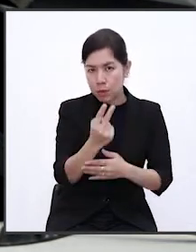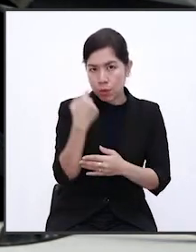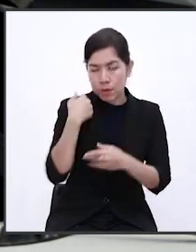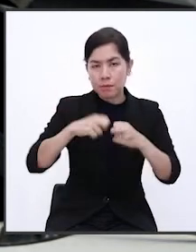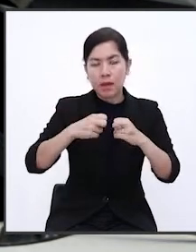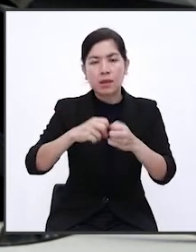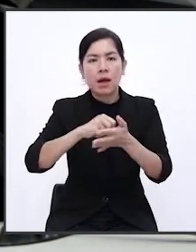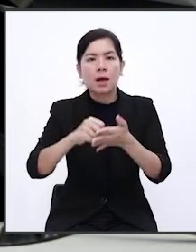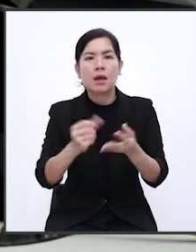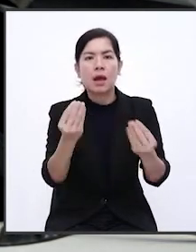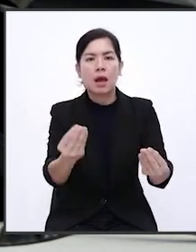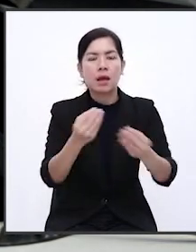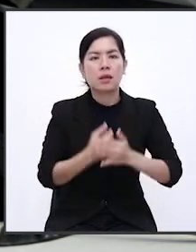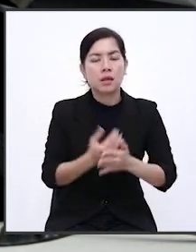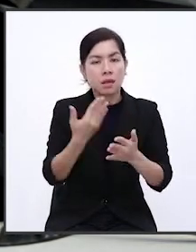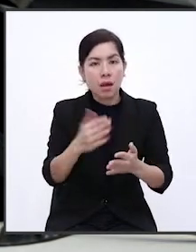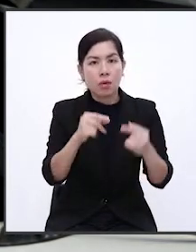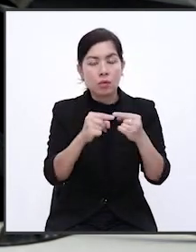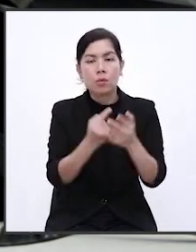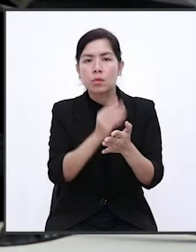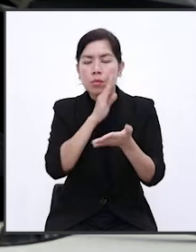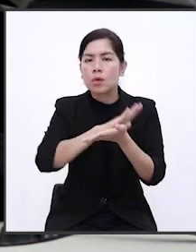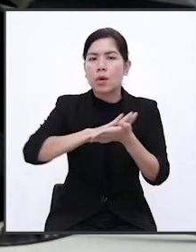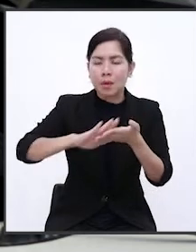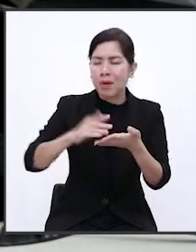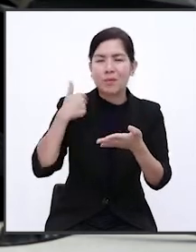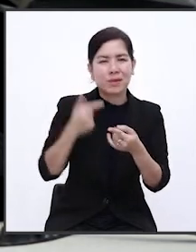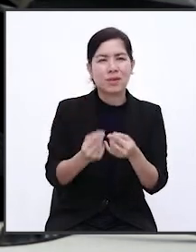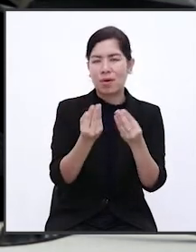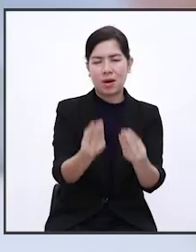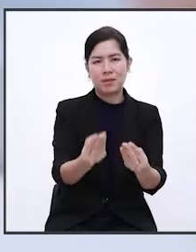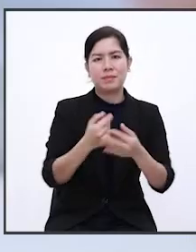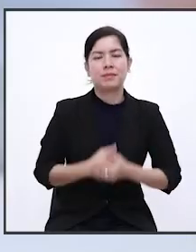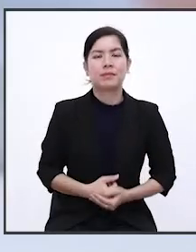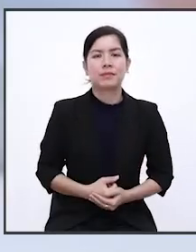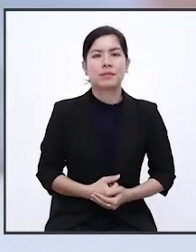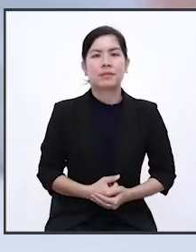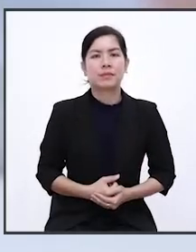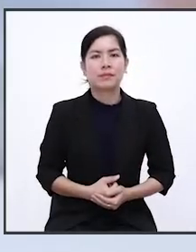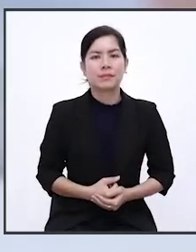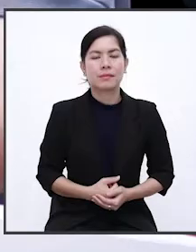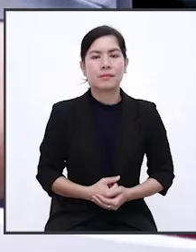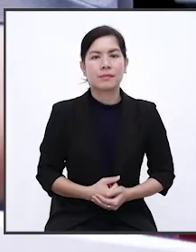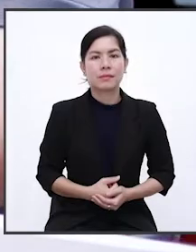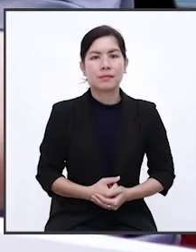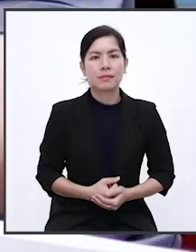ดขึ้นแล้วก็จะสามารถส่งให้กับผู้รับบริการหรือคนไข้ได้เลยค่ะ